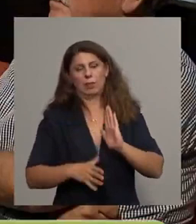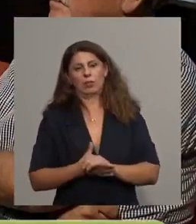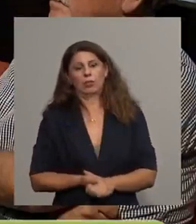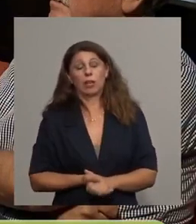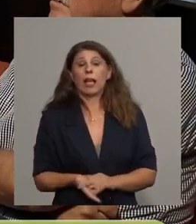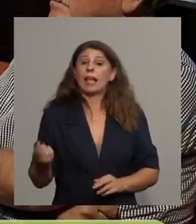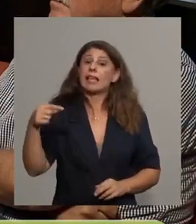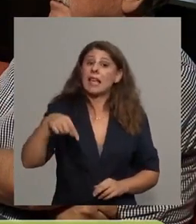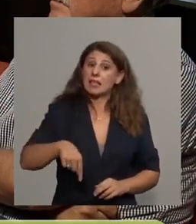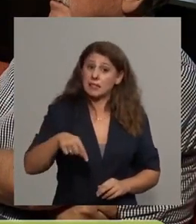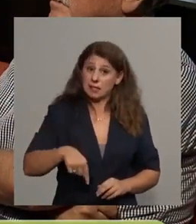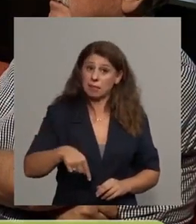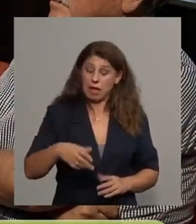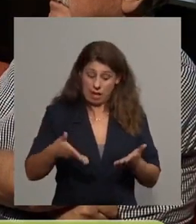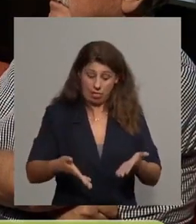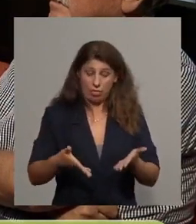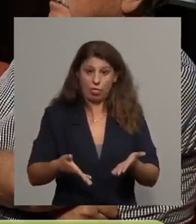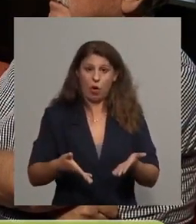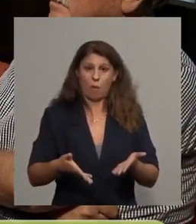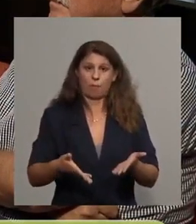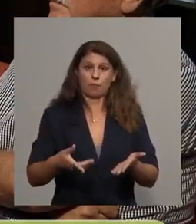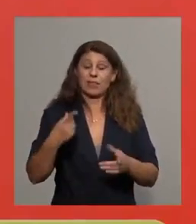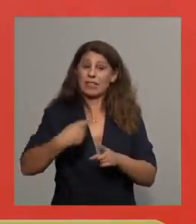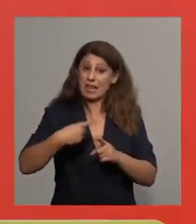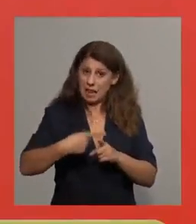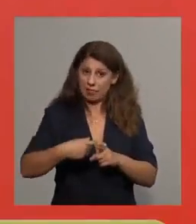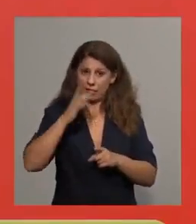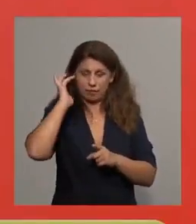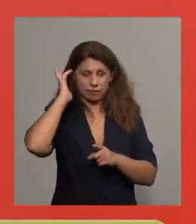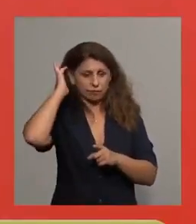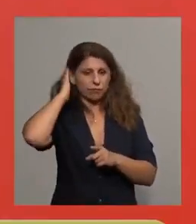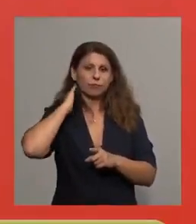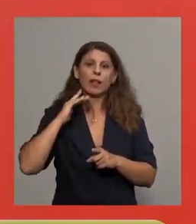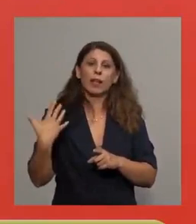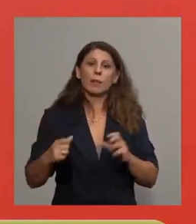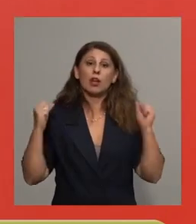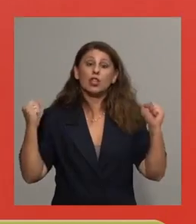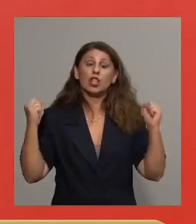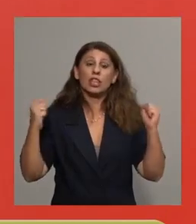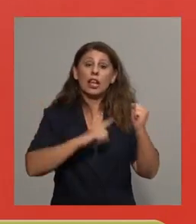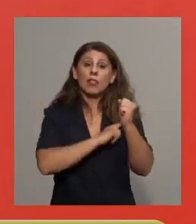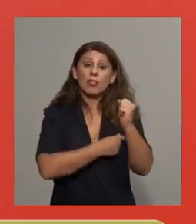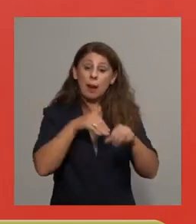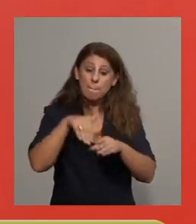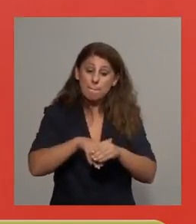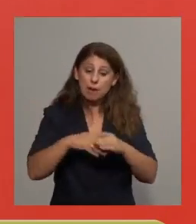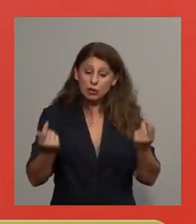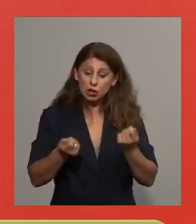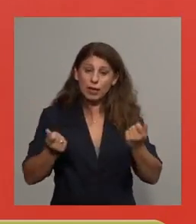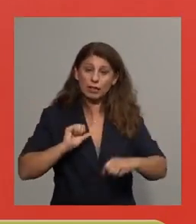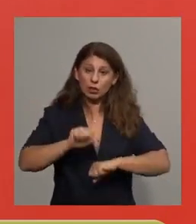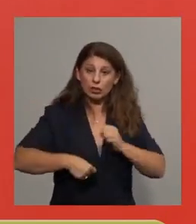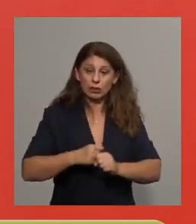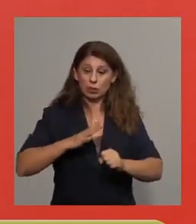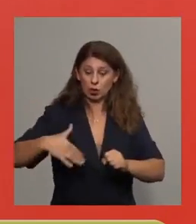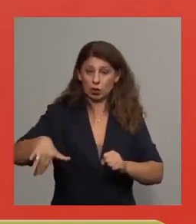αν σήμερα εδώ, σε αυτή τη χώρα, υπάρχουν ζωντανές δυνάμεις μέσα στο εργατικό κίνημα, στο